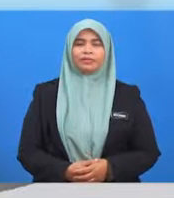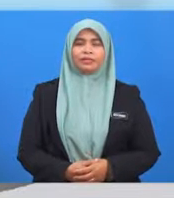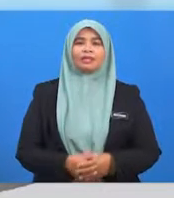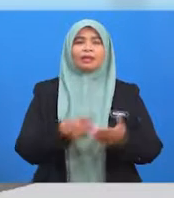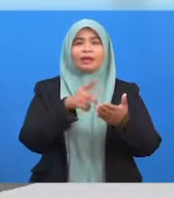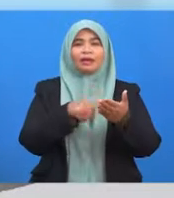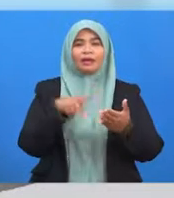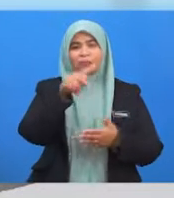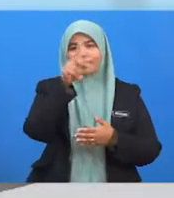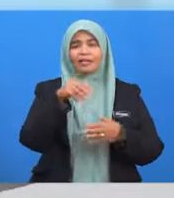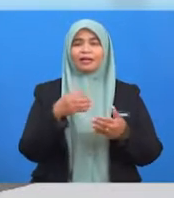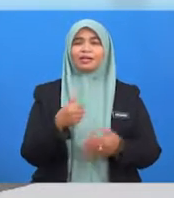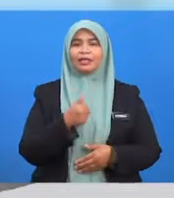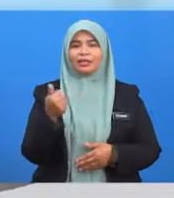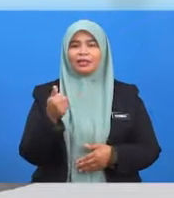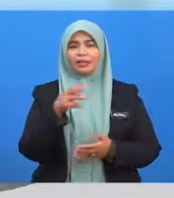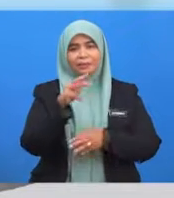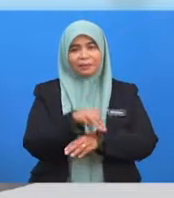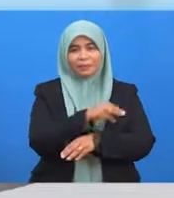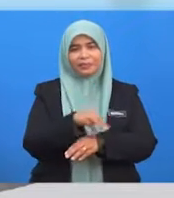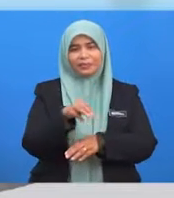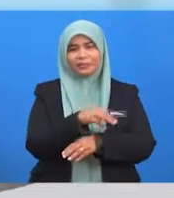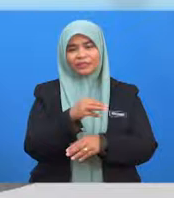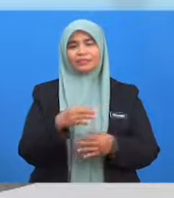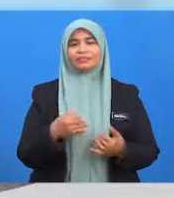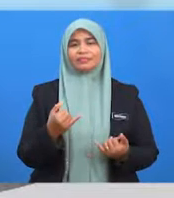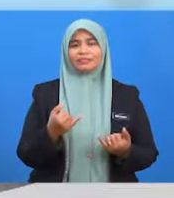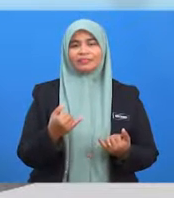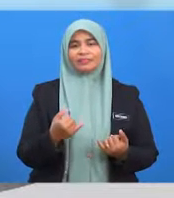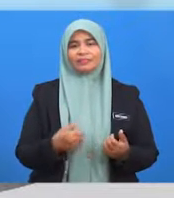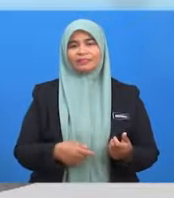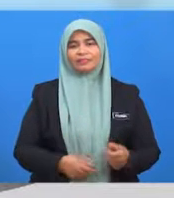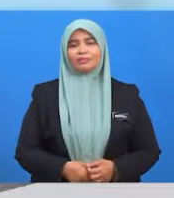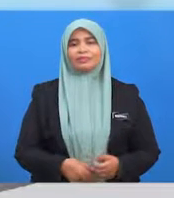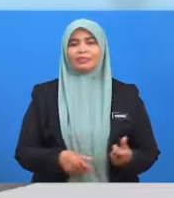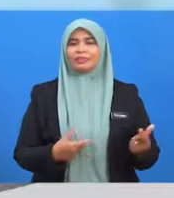Apakah alat muzik yang cikgu pegang sekarang ini?